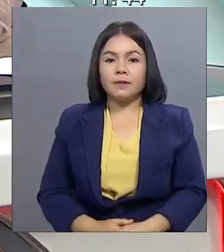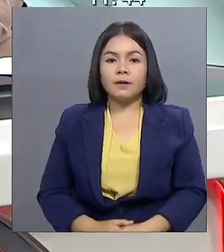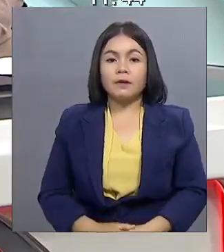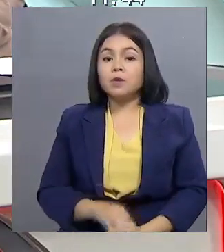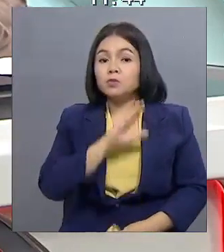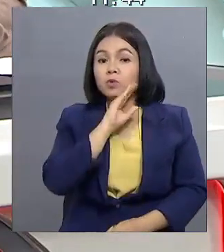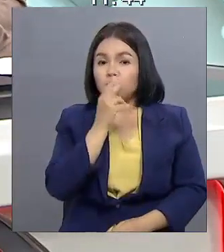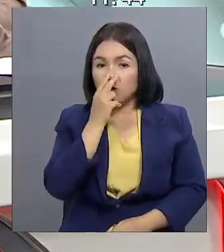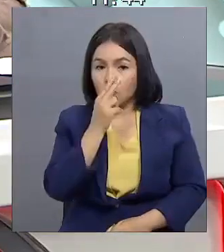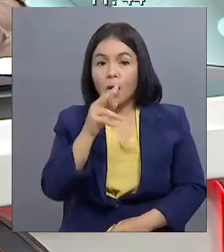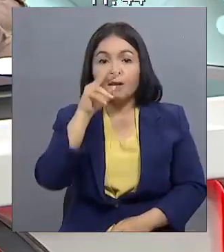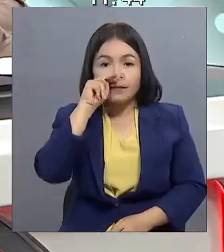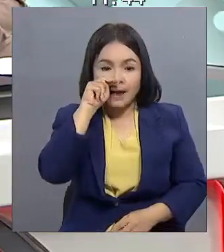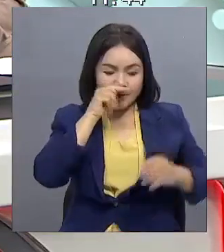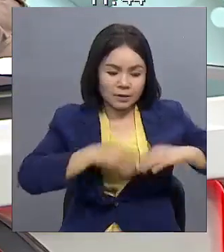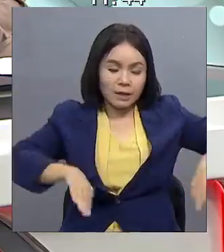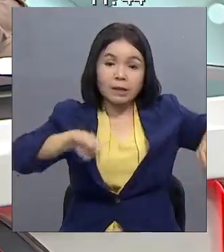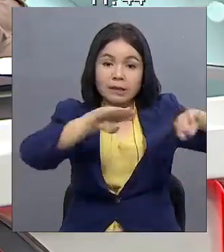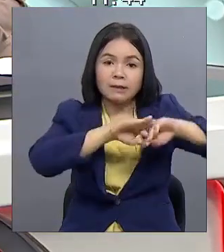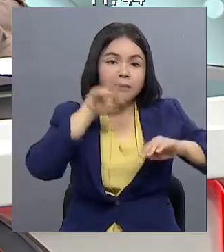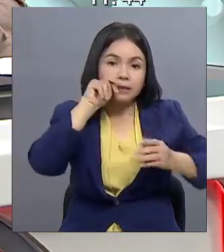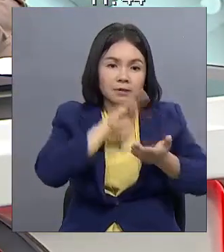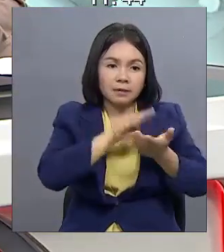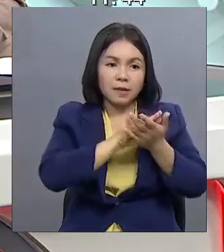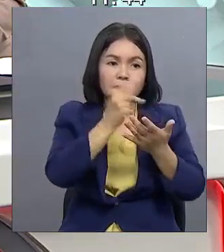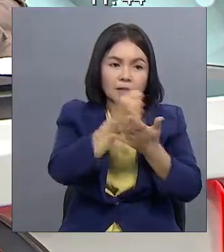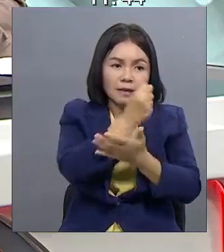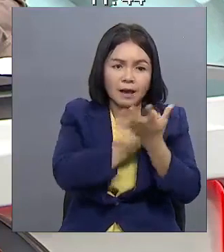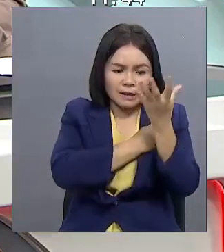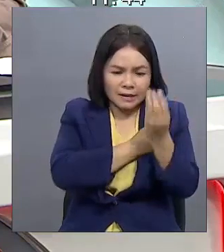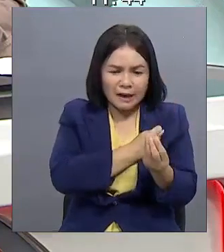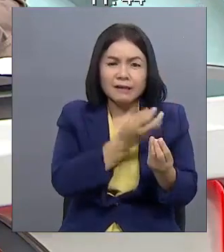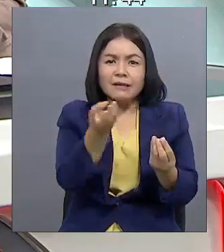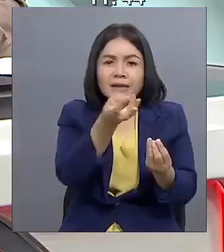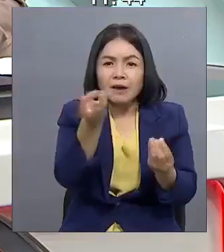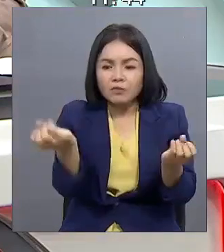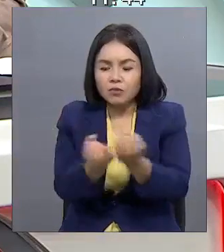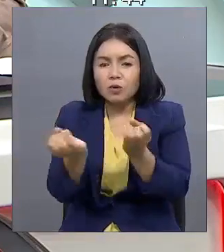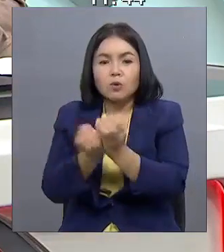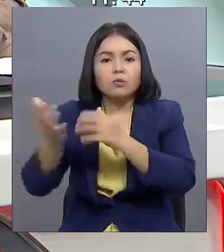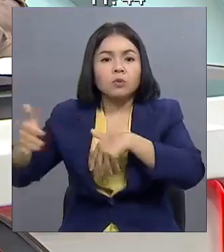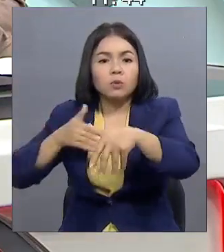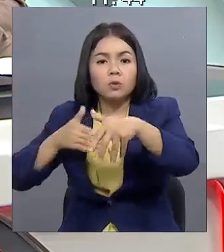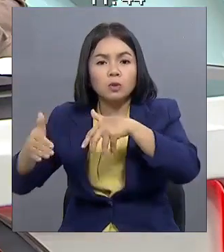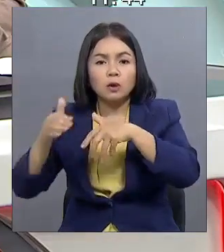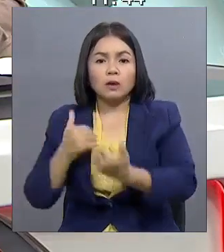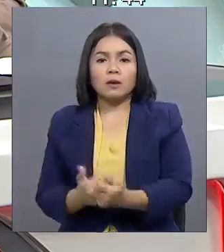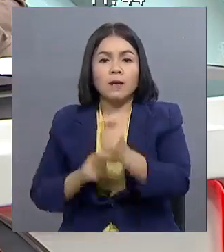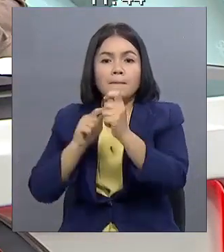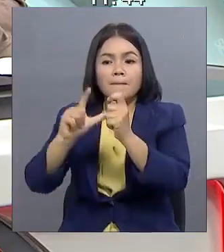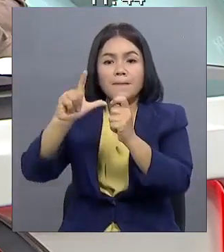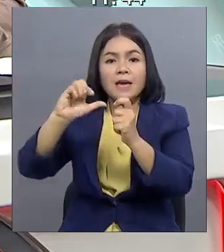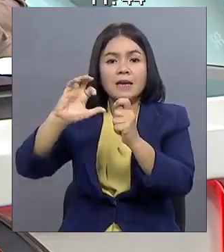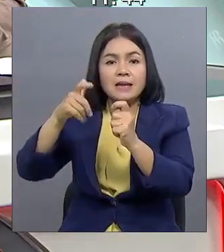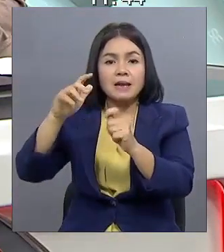ถ้าหากไปดูสถานการณ์น้ำในเขื่อนภูมิพลจังหวัดตากนะคะก็พบว่าเหลือน้อยค่ะส่งผลกระทบกับชาวบ้านในตำบลก้ออำเภอลี้จังหวัดลำพูน